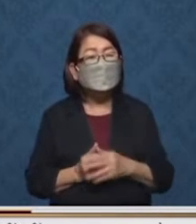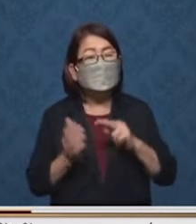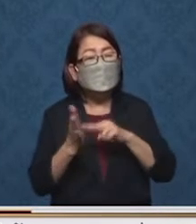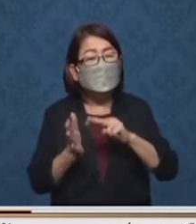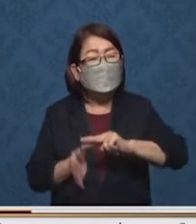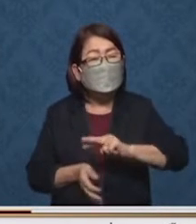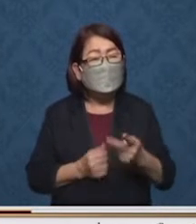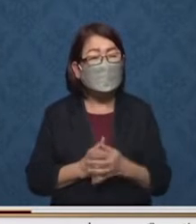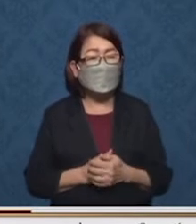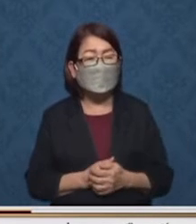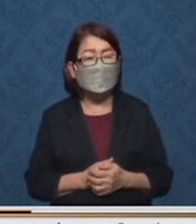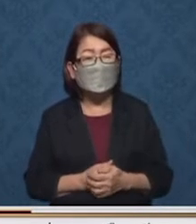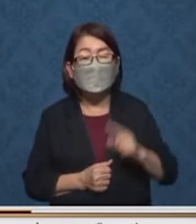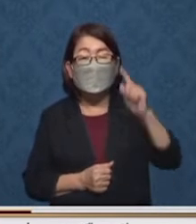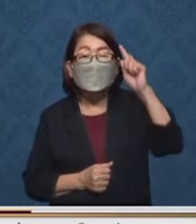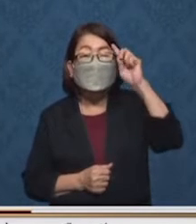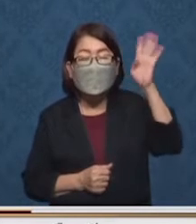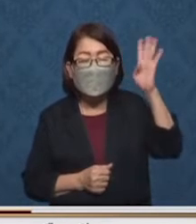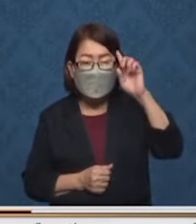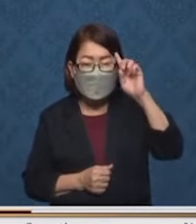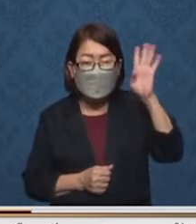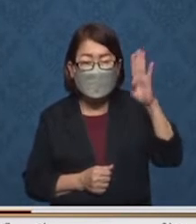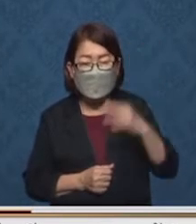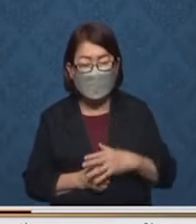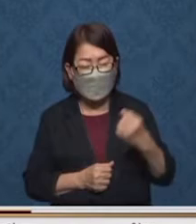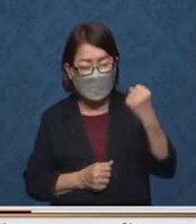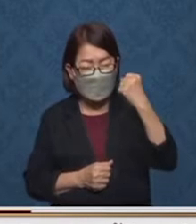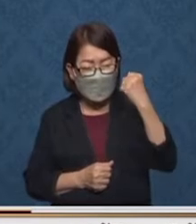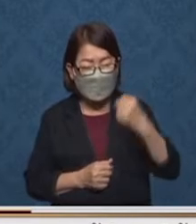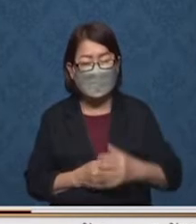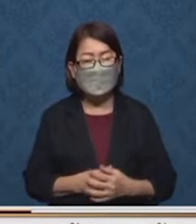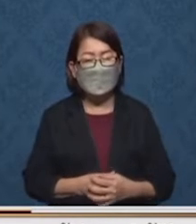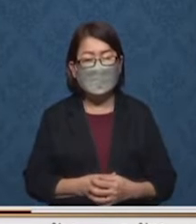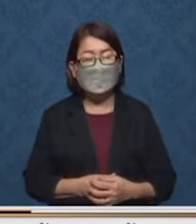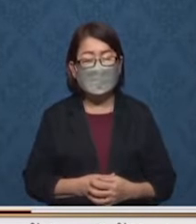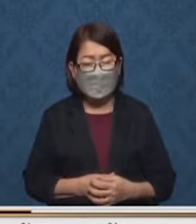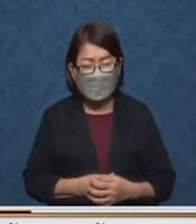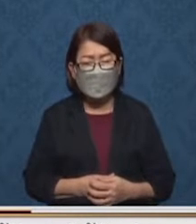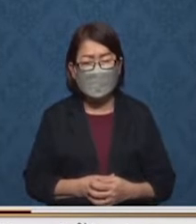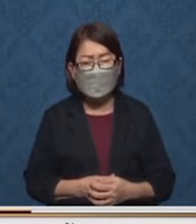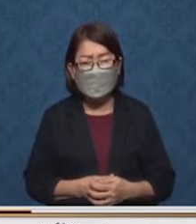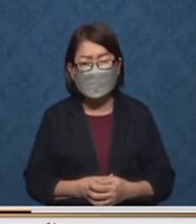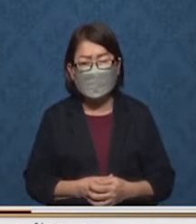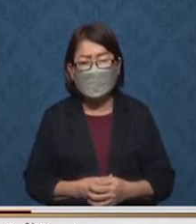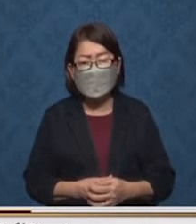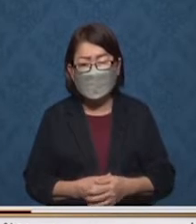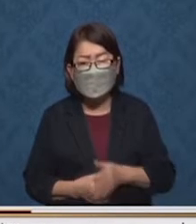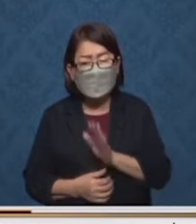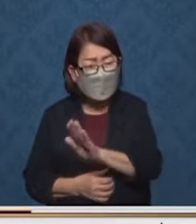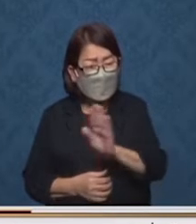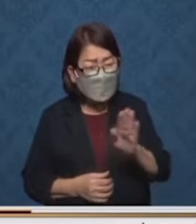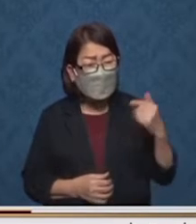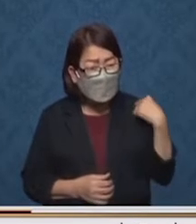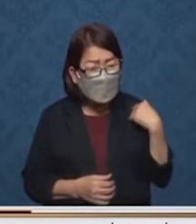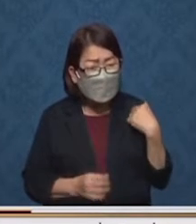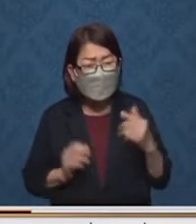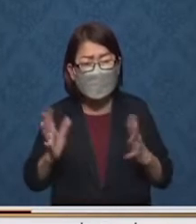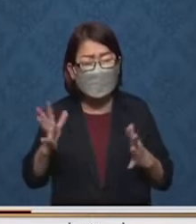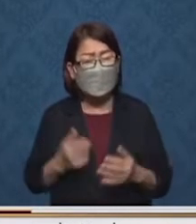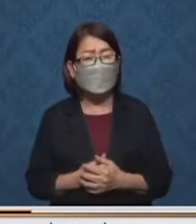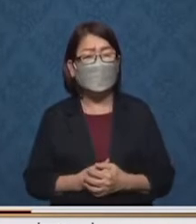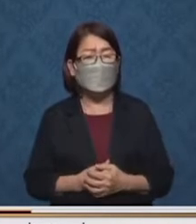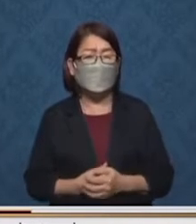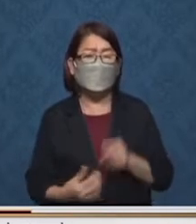โกหังคลั่งอำนาจครับโอ๊ยลูกนี้ไม่ได้เกิดขึ้นกับทุกคนนะครับจะเกิดขึ้น